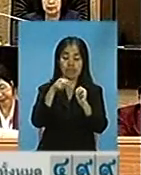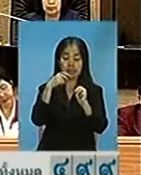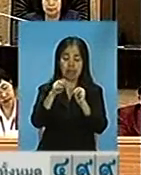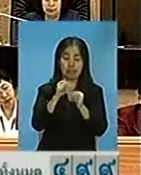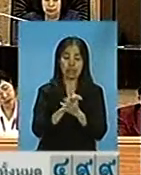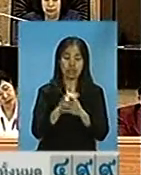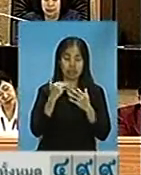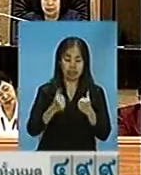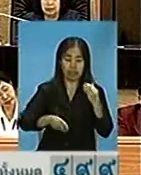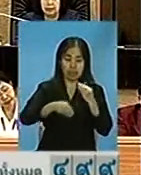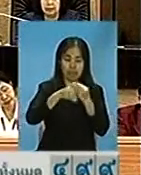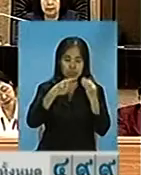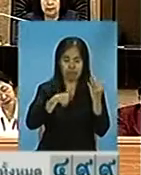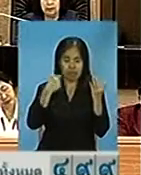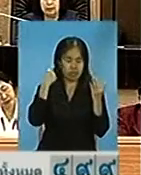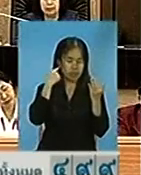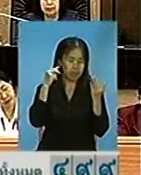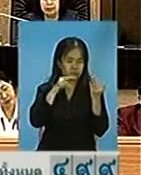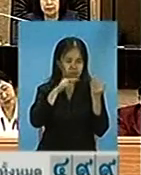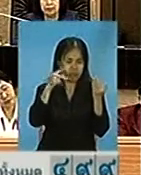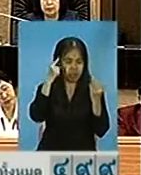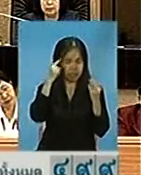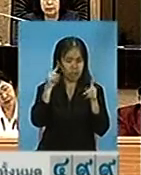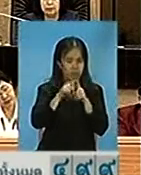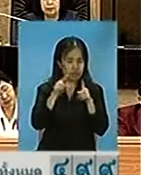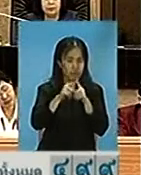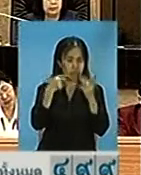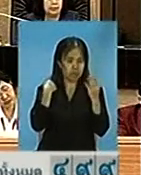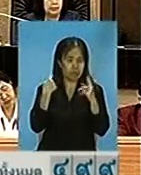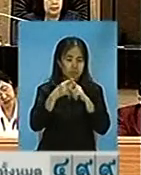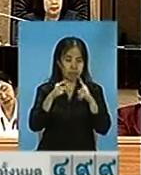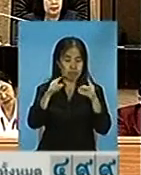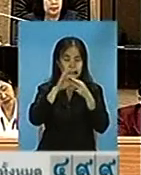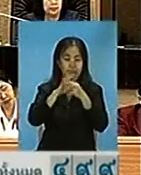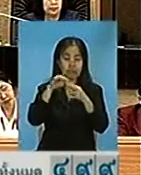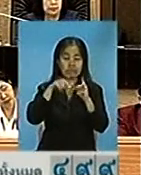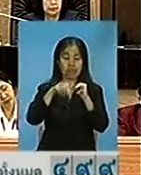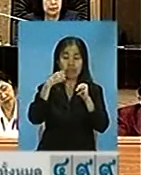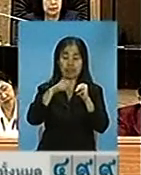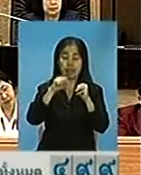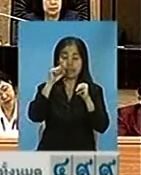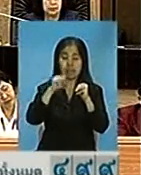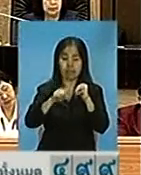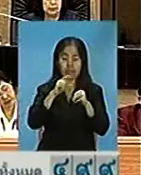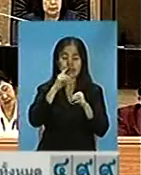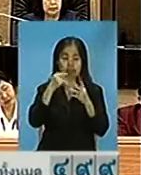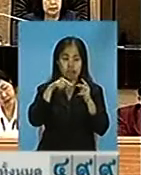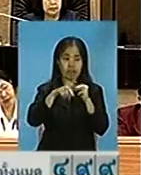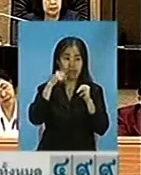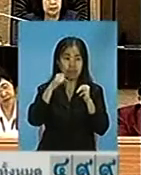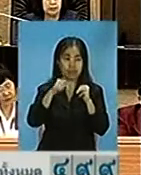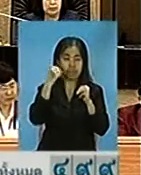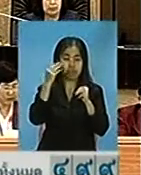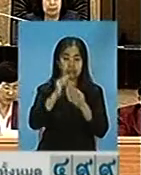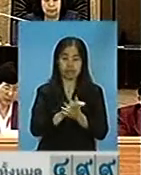อันนี้เราเติมแล้วผมฟังทุกท่านเนี่ยนะเห็นด้วยอยู่นะแต่ท่านก็ไปห่วงมาตรา10ฉะนั้นถ้าเราผ่านมาตรานี้เราจะไปพูดมาตรา10จะได้ มาตรา